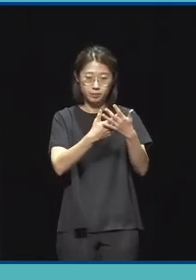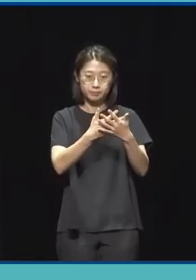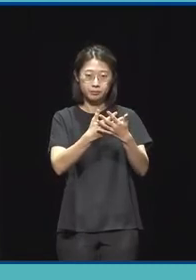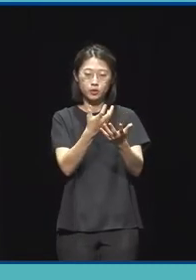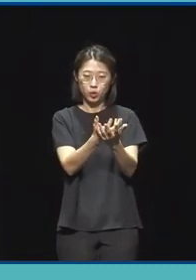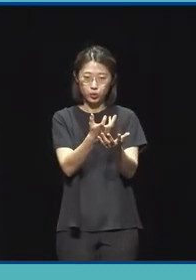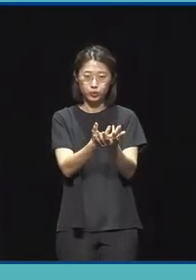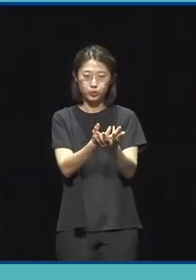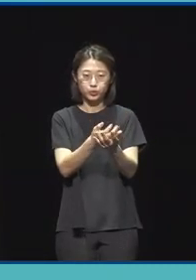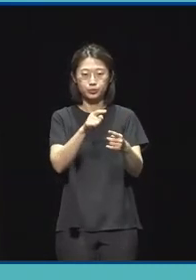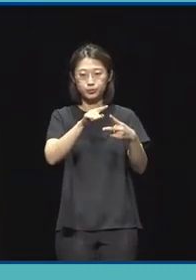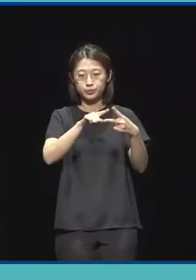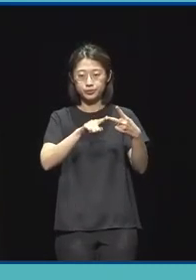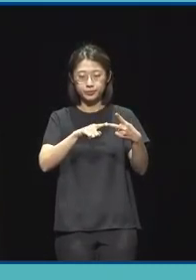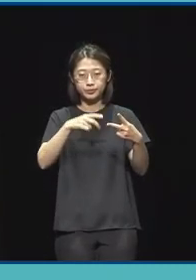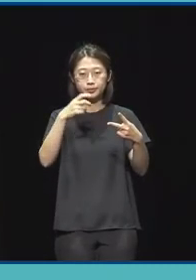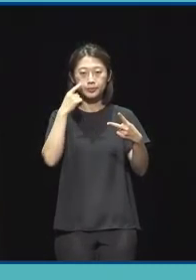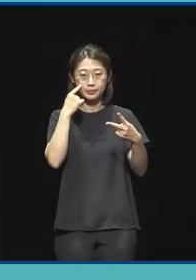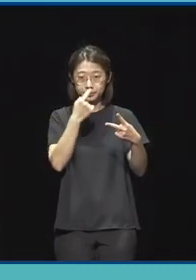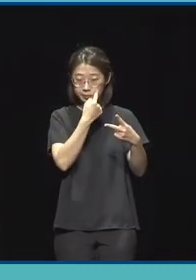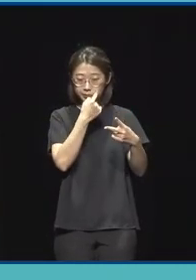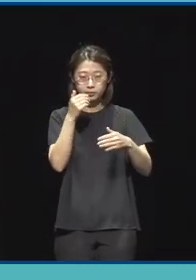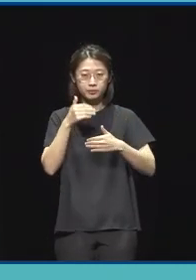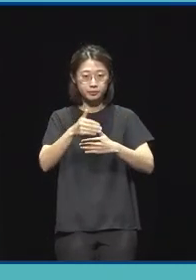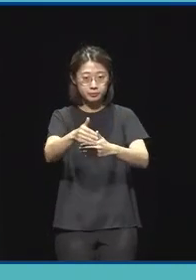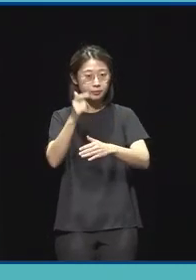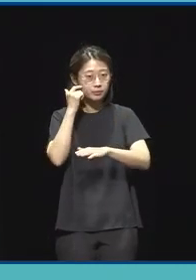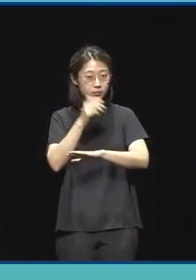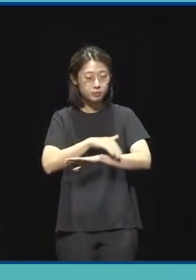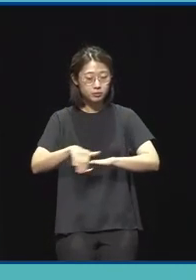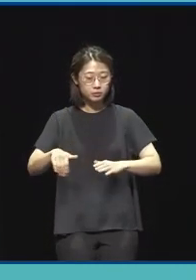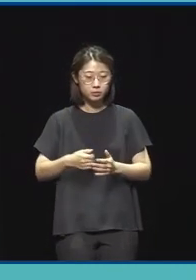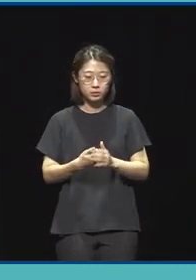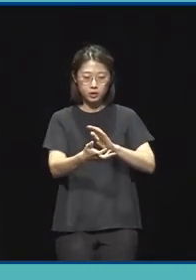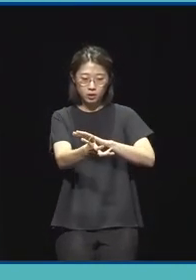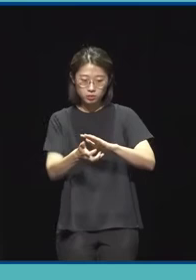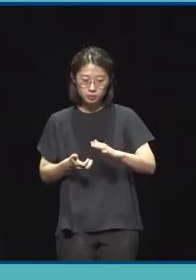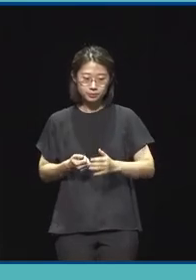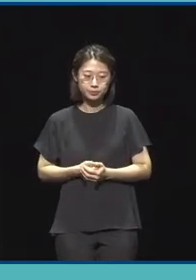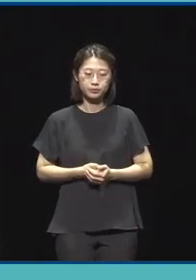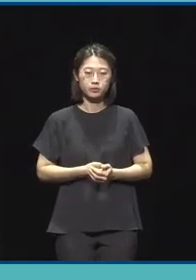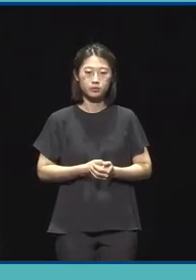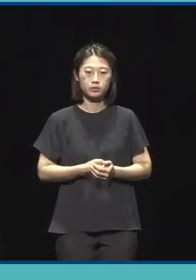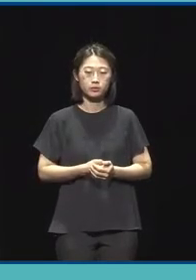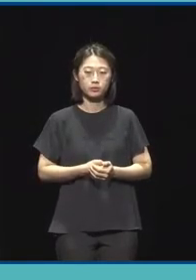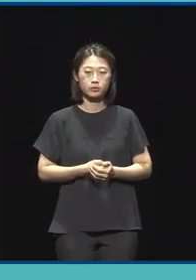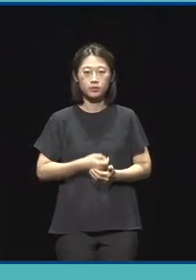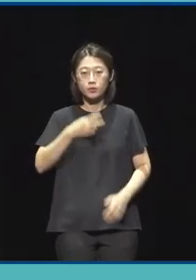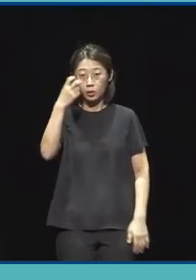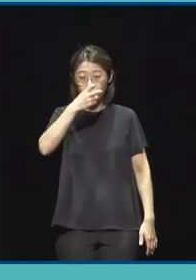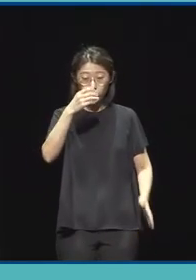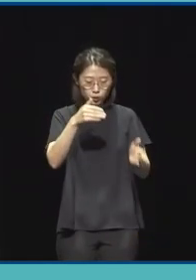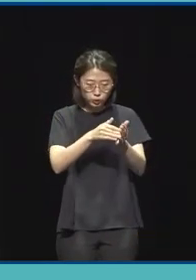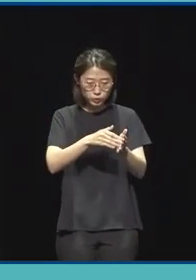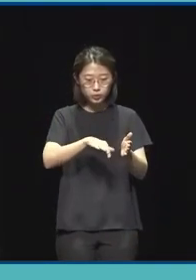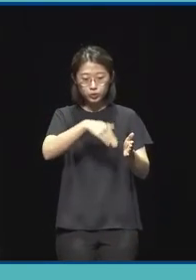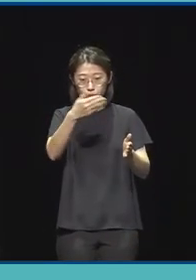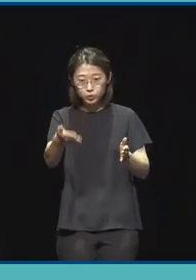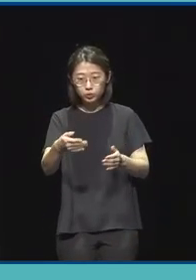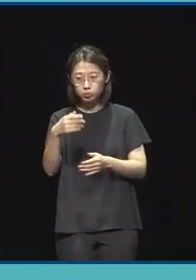자료를 저희가 토대로 진행을 할 예정이고 사전에 재택 전수 검토를 거쳐서